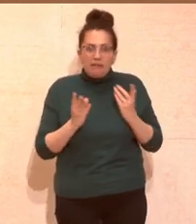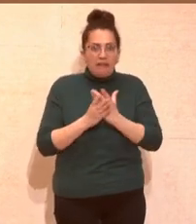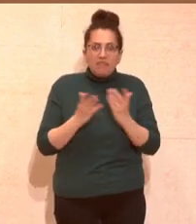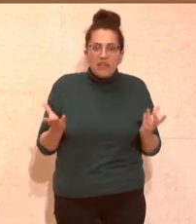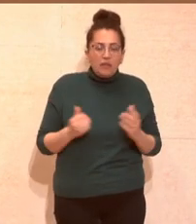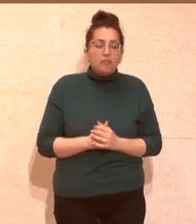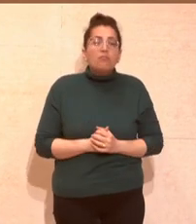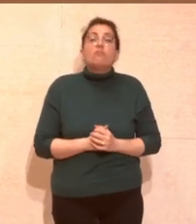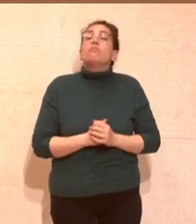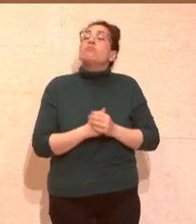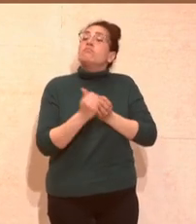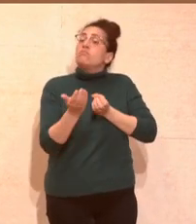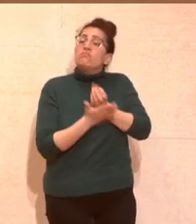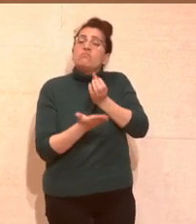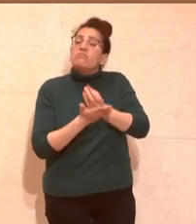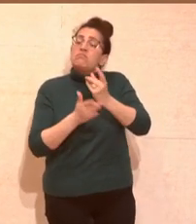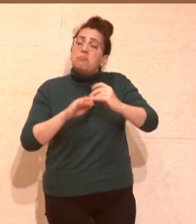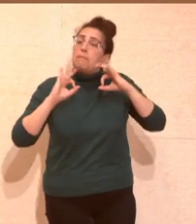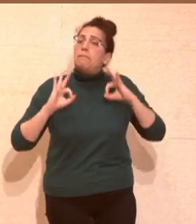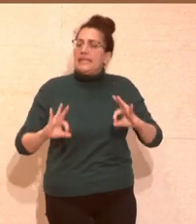Alors, on n'a pas de données précises sur le fait combien